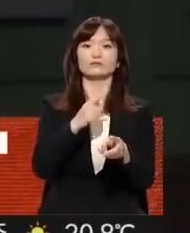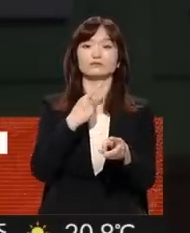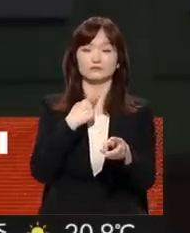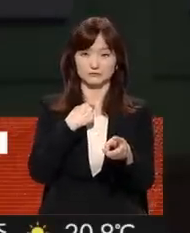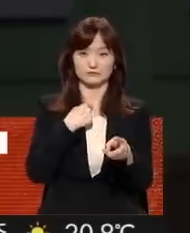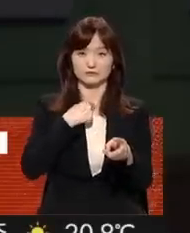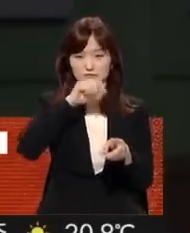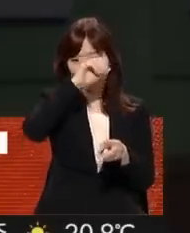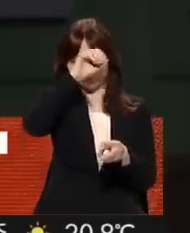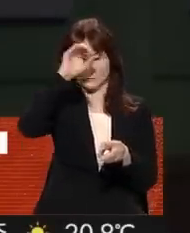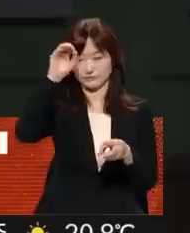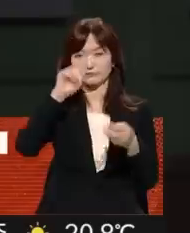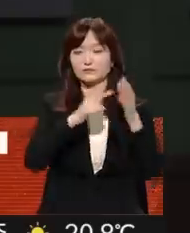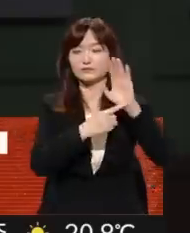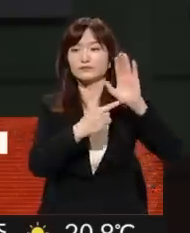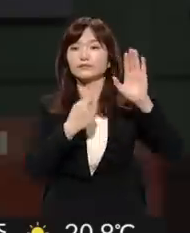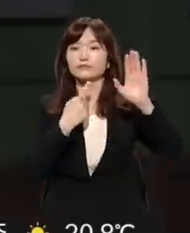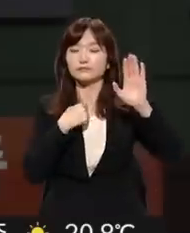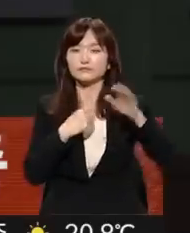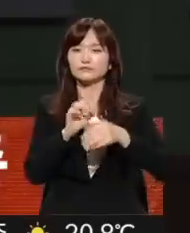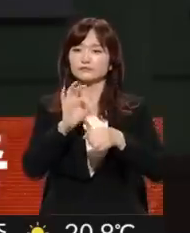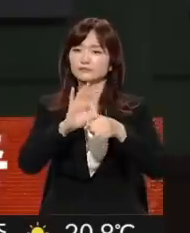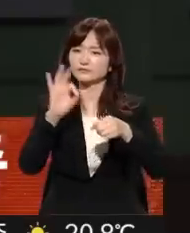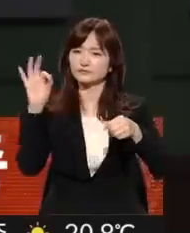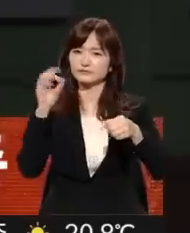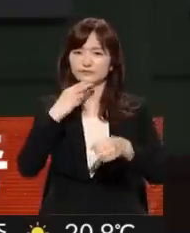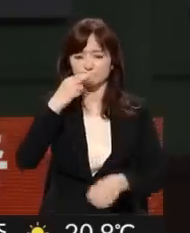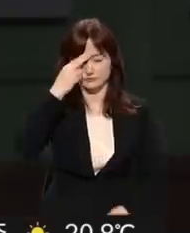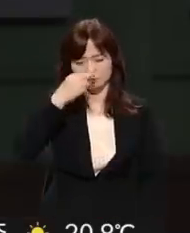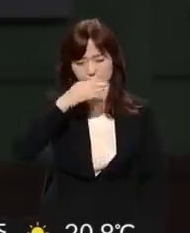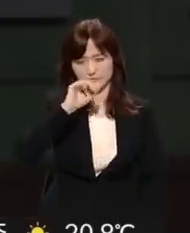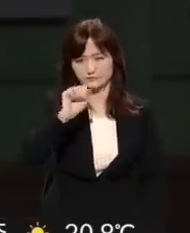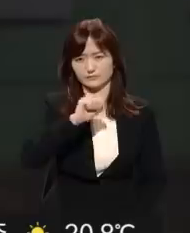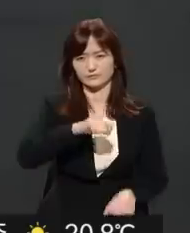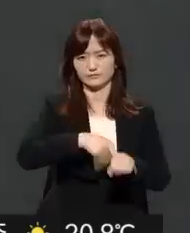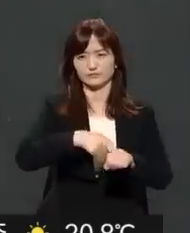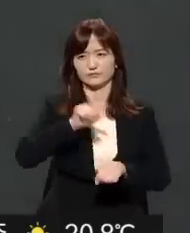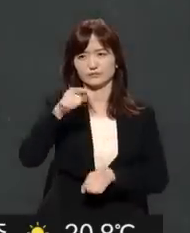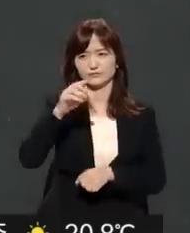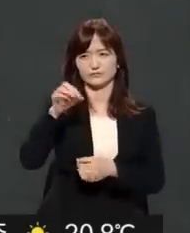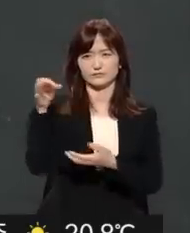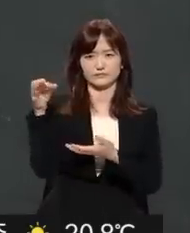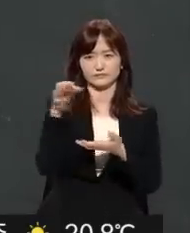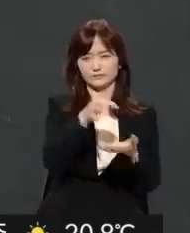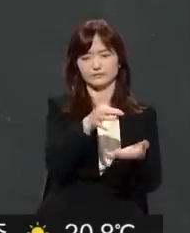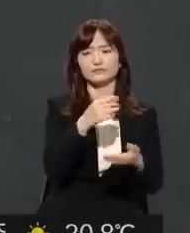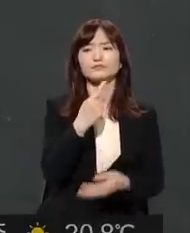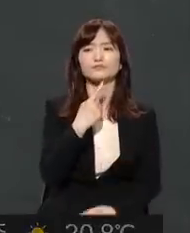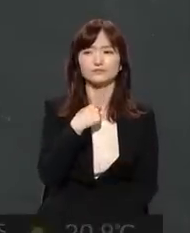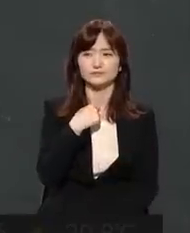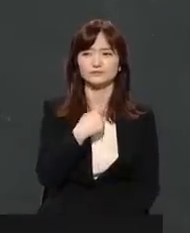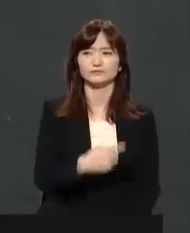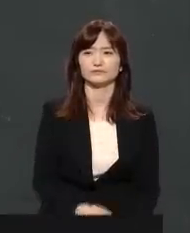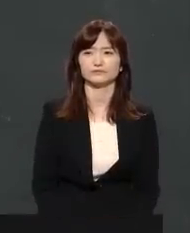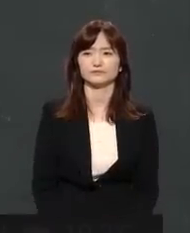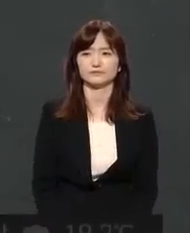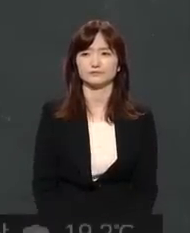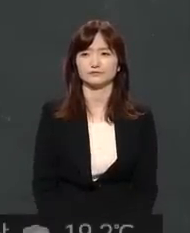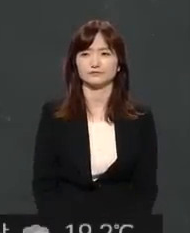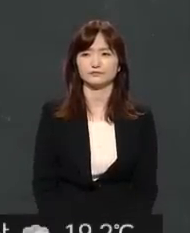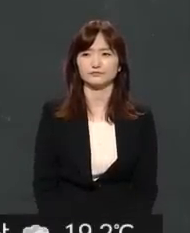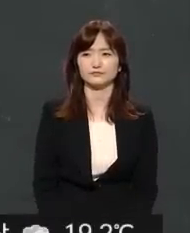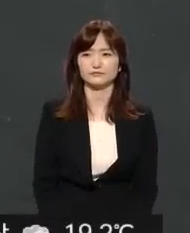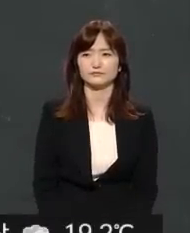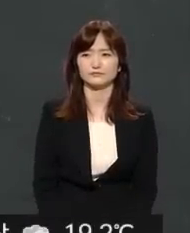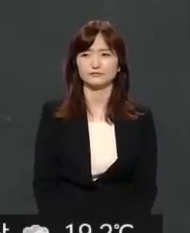있습니다. 그런데 이 최 변호사는 10여 년 전에 음주운전 혐의로 벌금 100만 원을 낸 적이 있는 것으로 밝혀지고 있습니다.